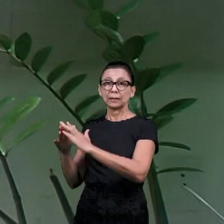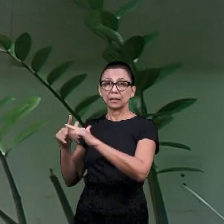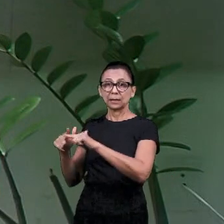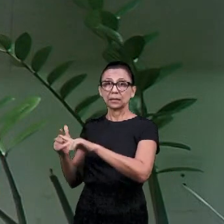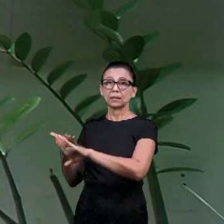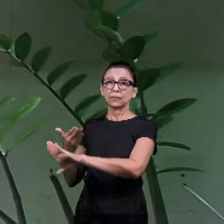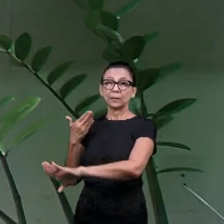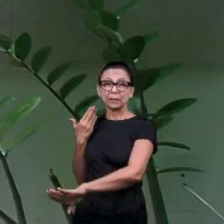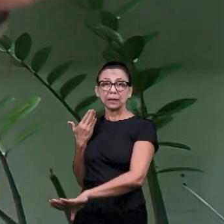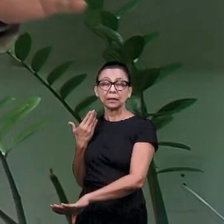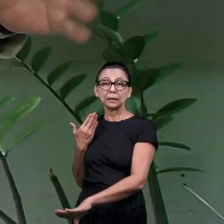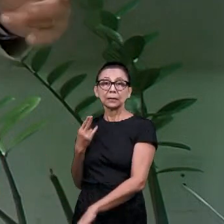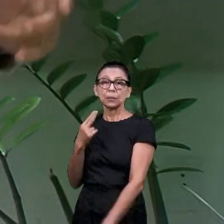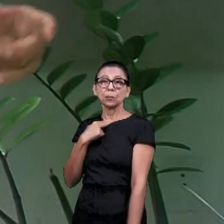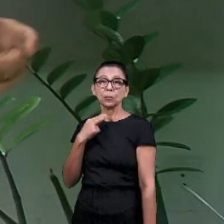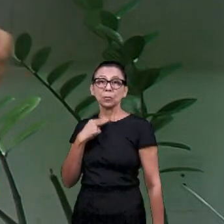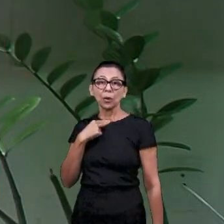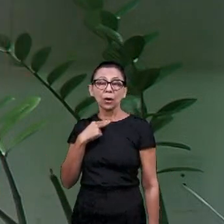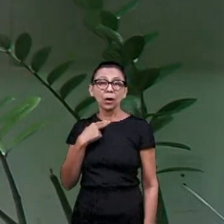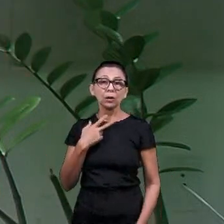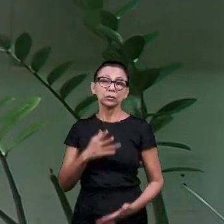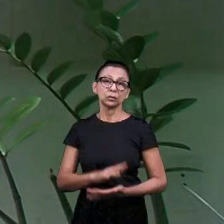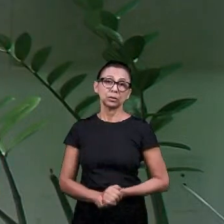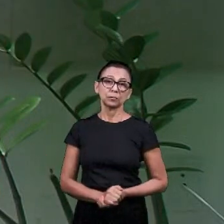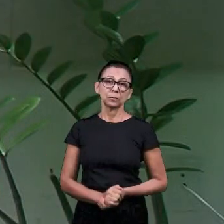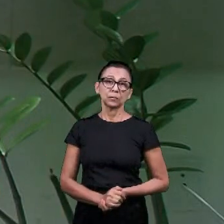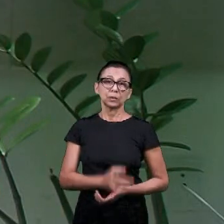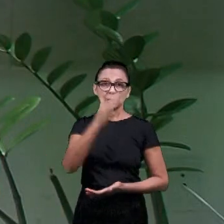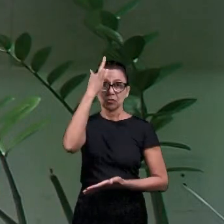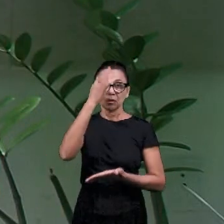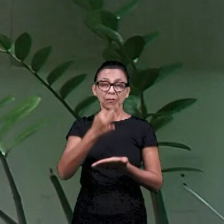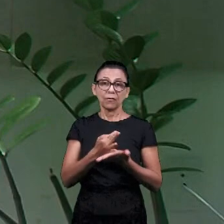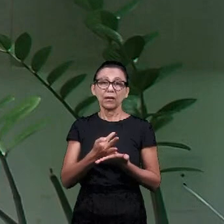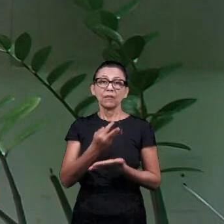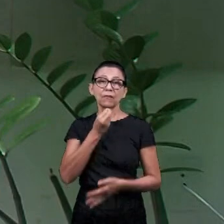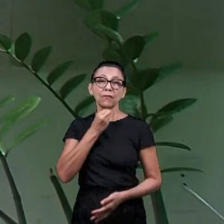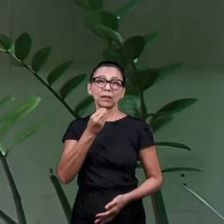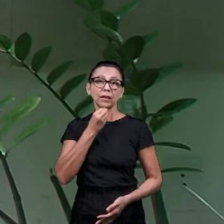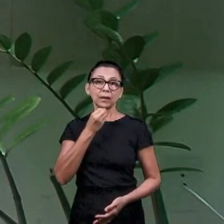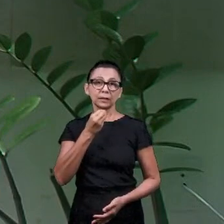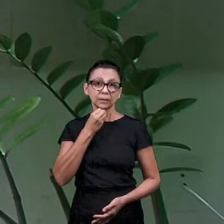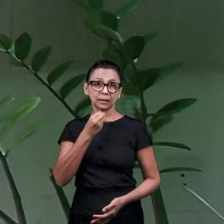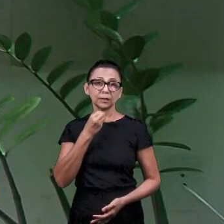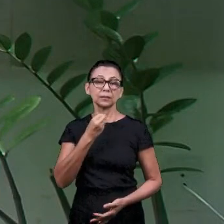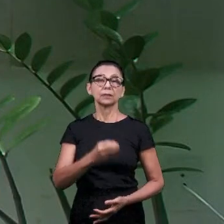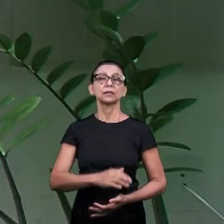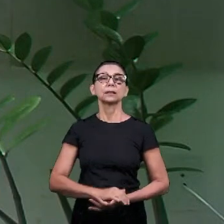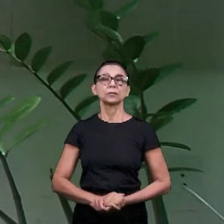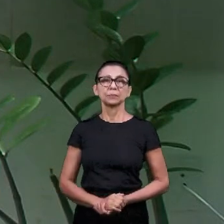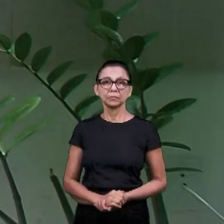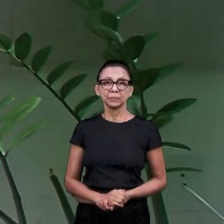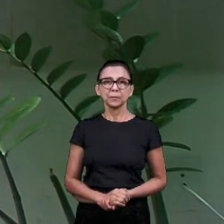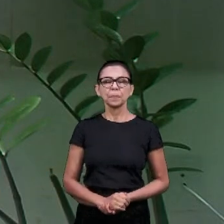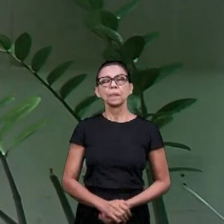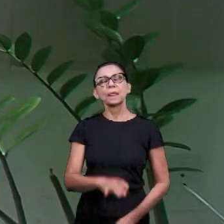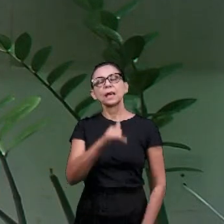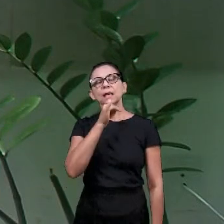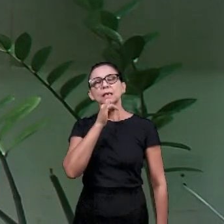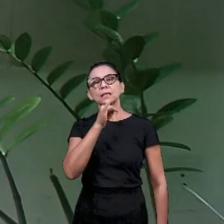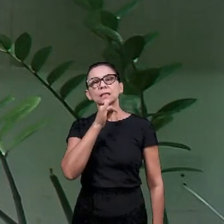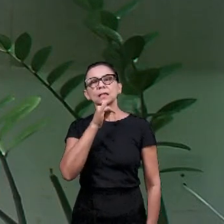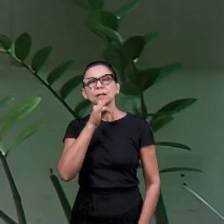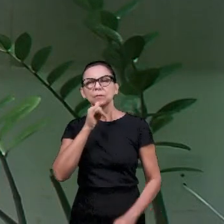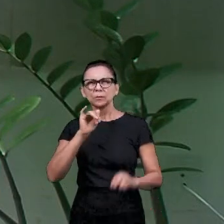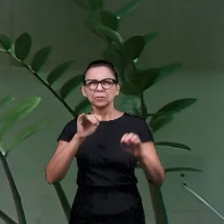tiède. D'ailleurs, c'est le corps qui le rejette. Quand on boit un verre de